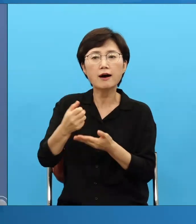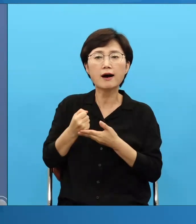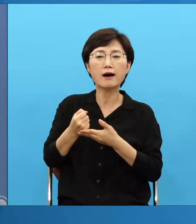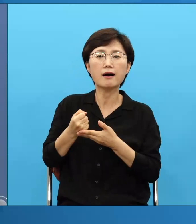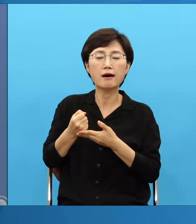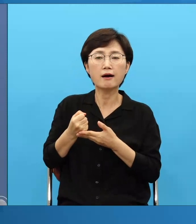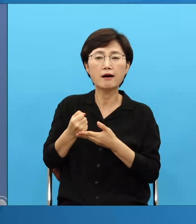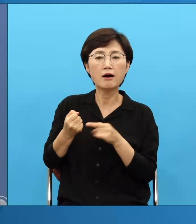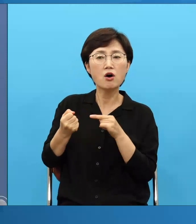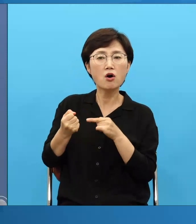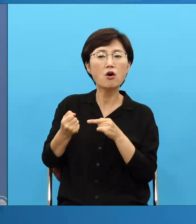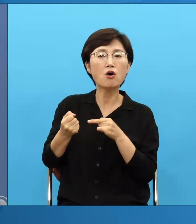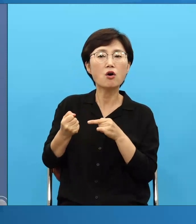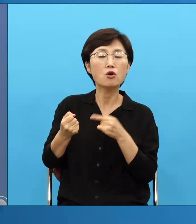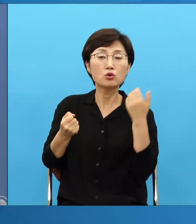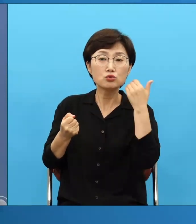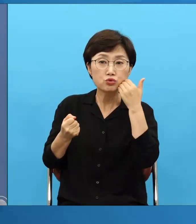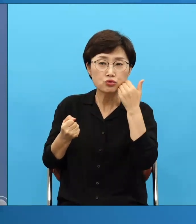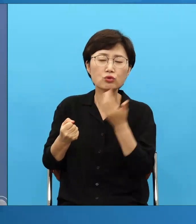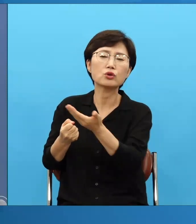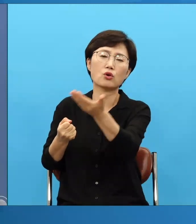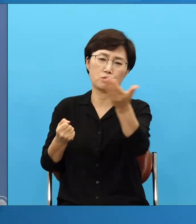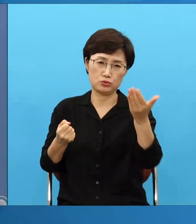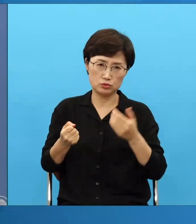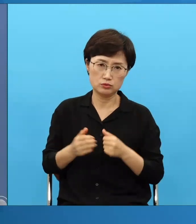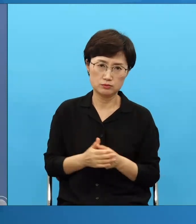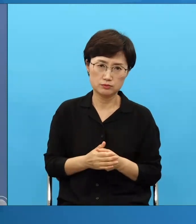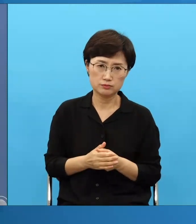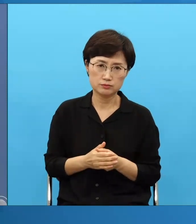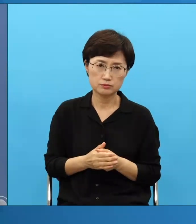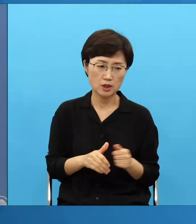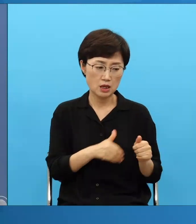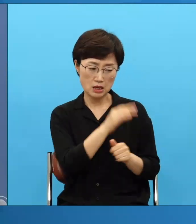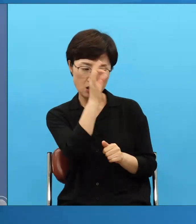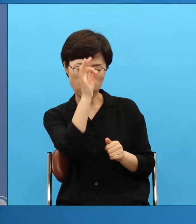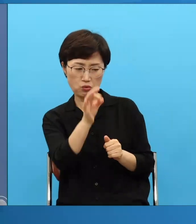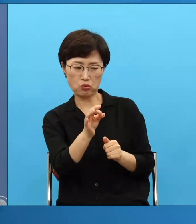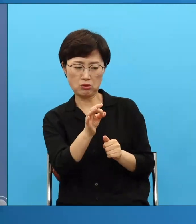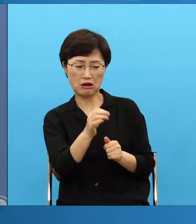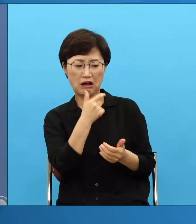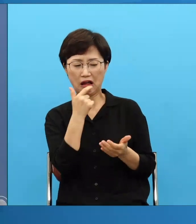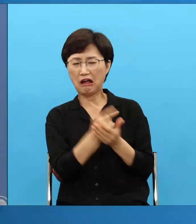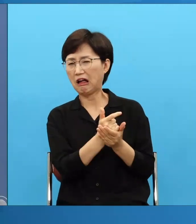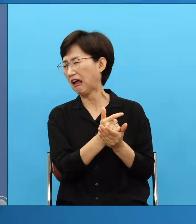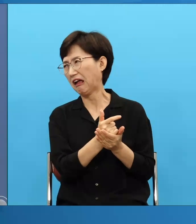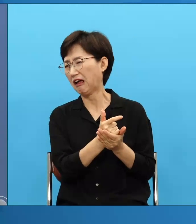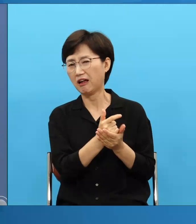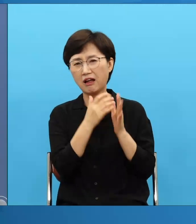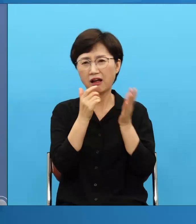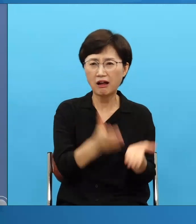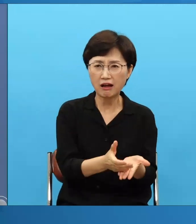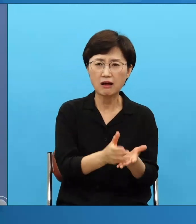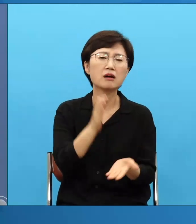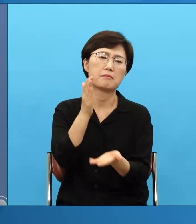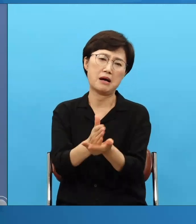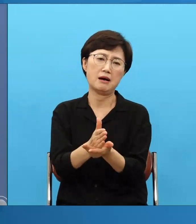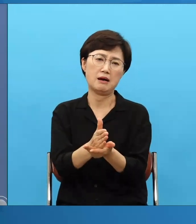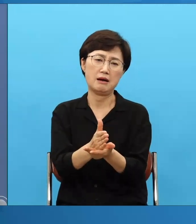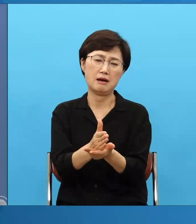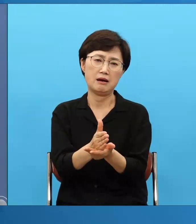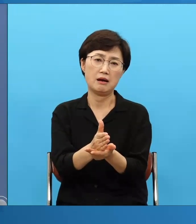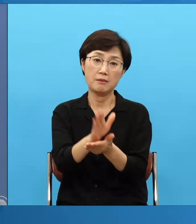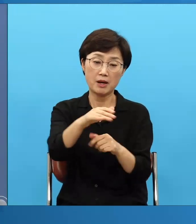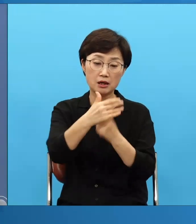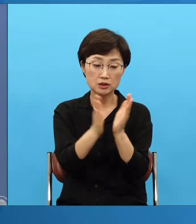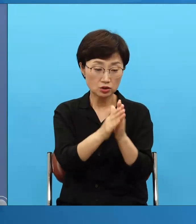testify. 절대 속으면 안 돼요. Do not be deceived. 여러분 성경을 보세요. Look at the Bible carefully. 애굽에서 가장 어려운